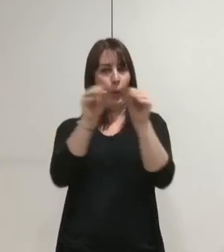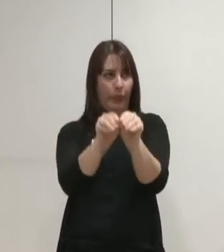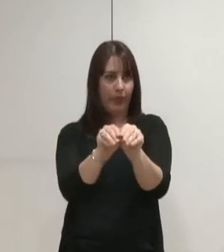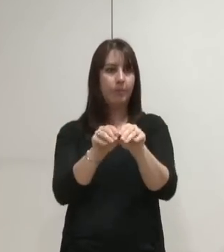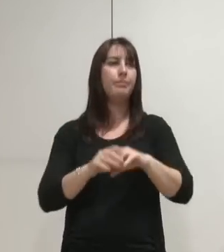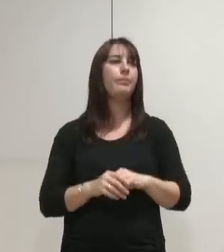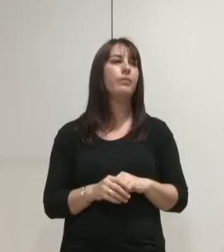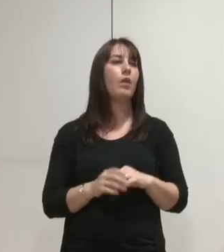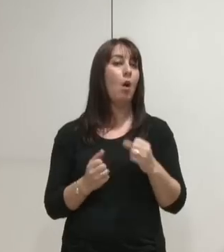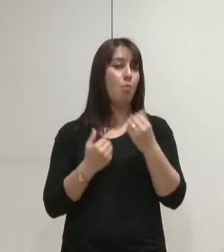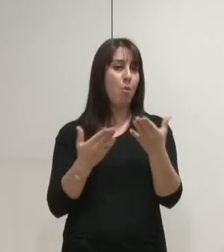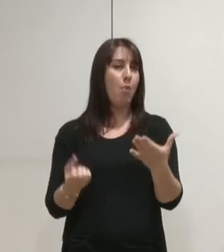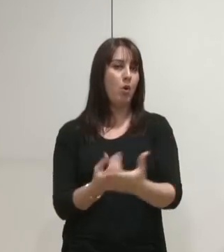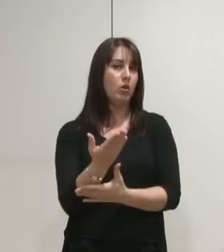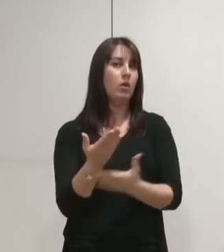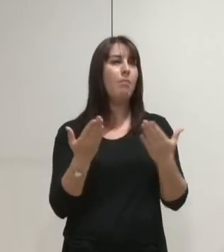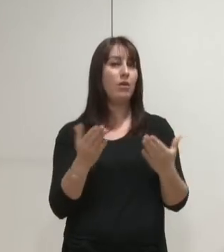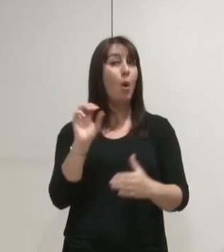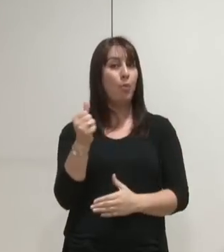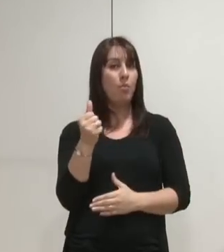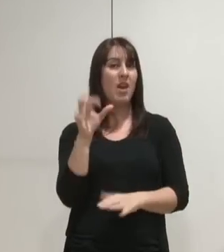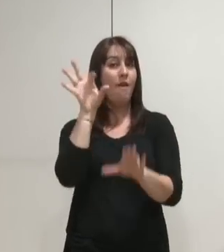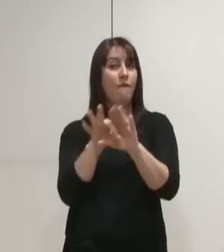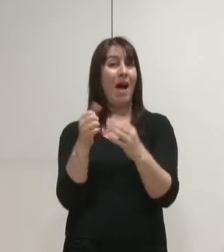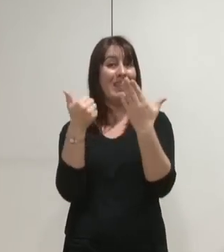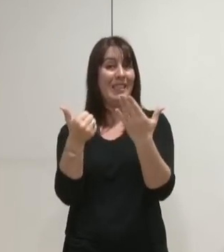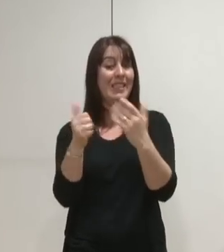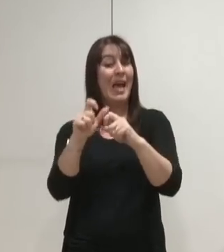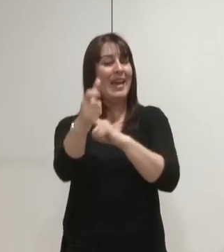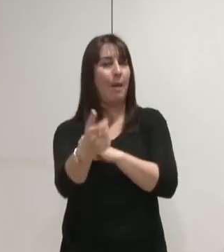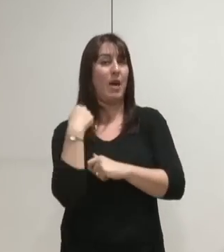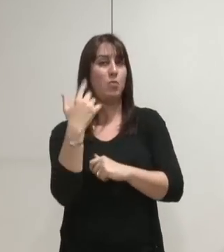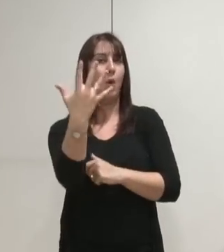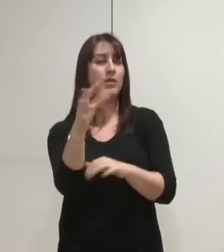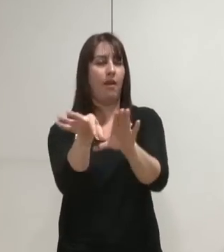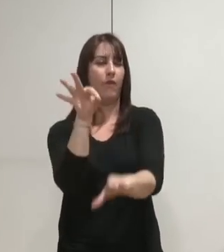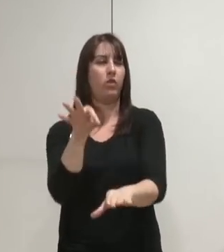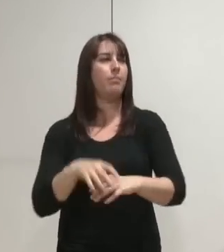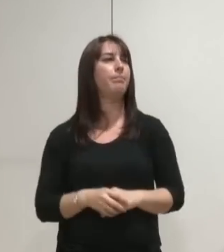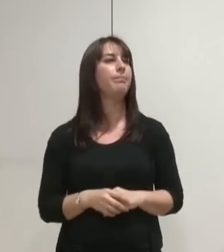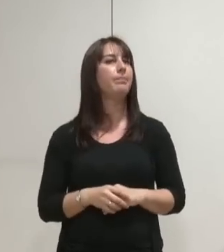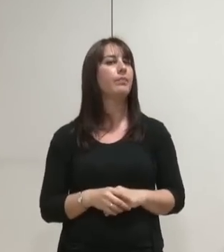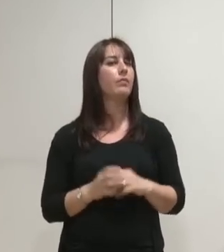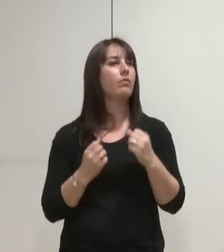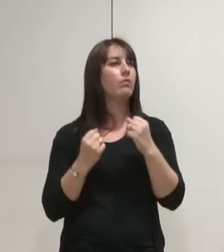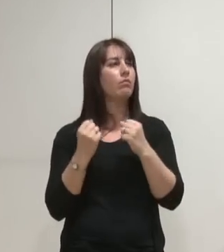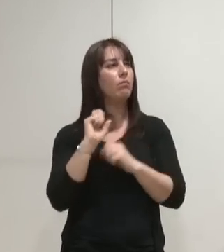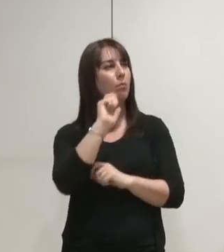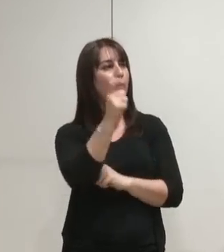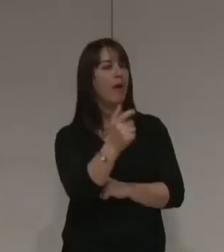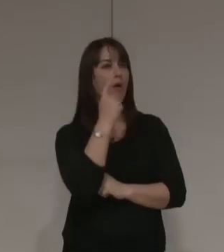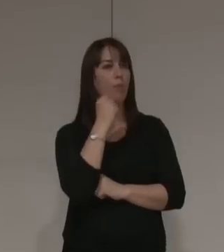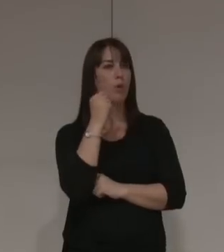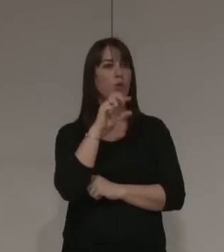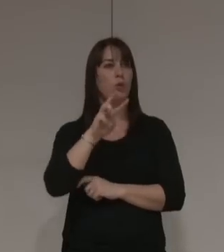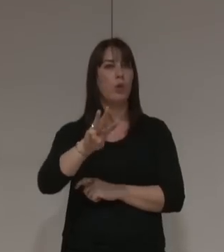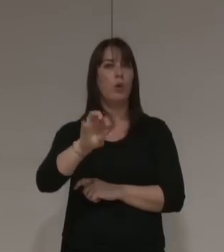mettrai donc au voix d'abord la 6 et après la 5 je donne la parole à Monsieur Viard si vous